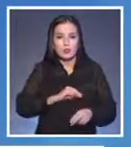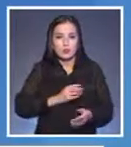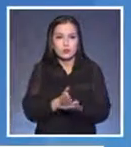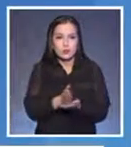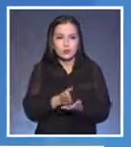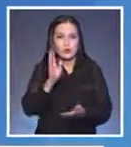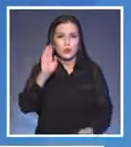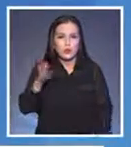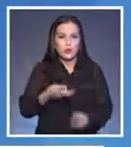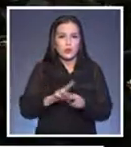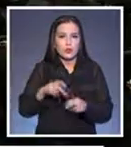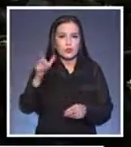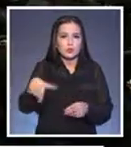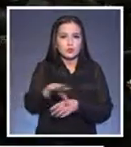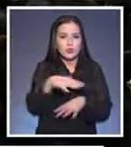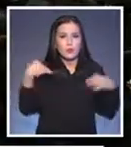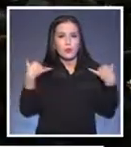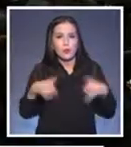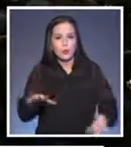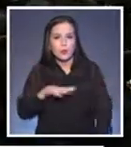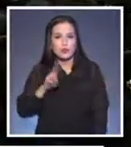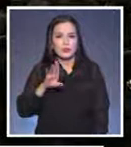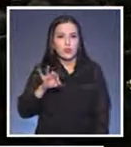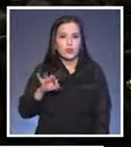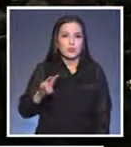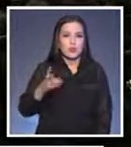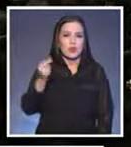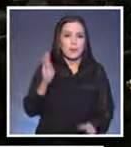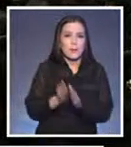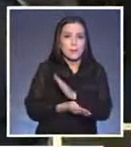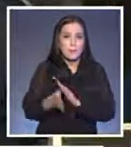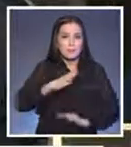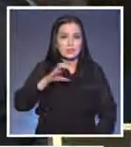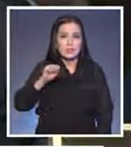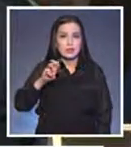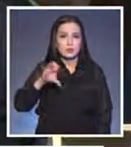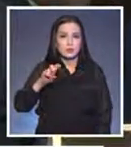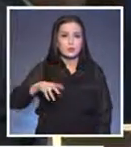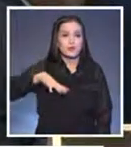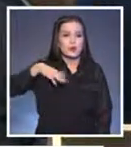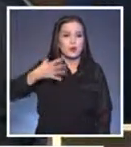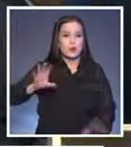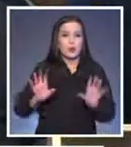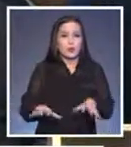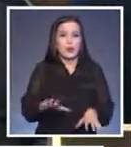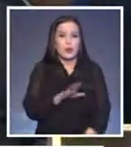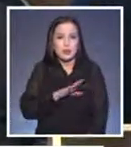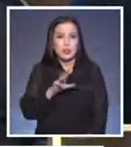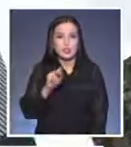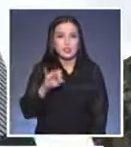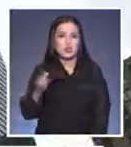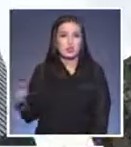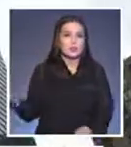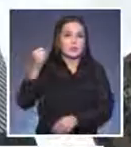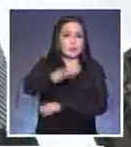қызметтен кетуі көпшілік үшін күтпеген оқиға. Квон пара үшін тамызда сотталып кеткен Samsung төрағасының бұрынғы орынбасары Ли Чжэ Йонның орнына